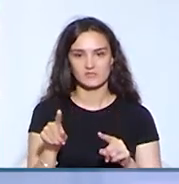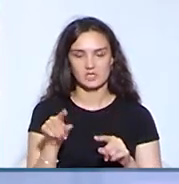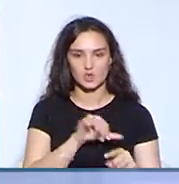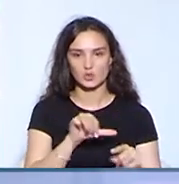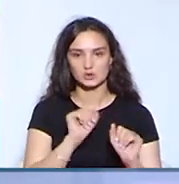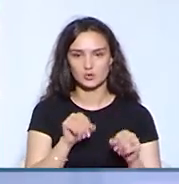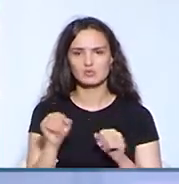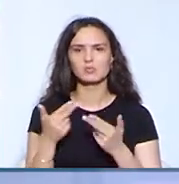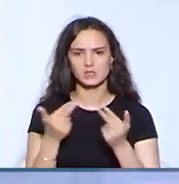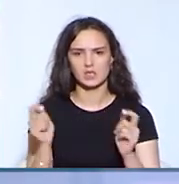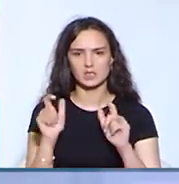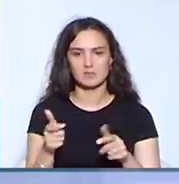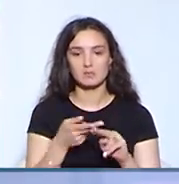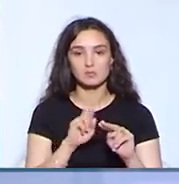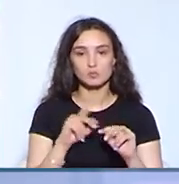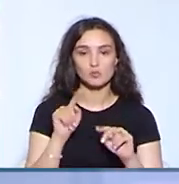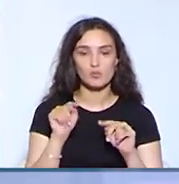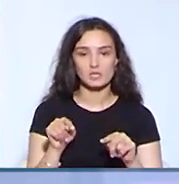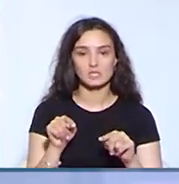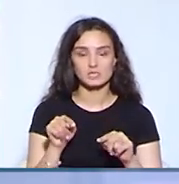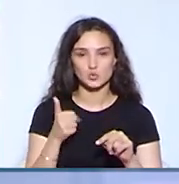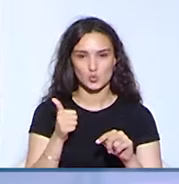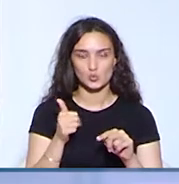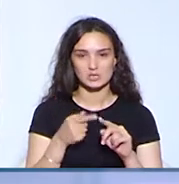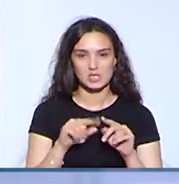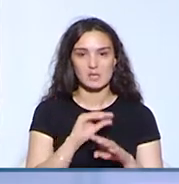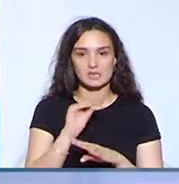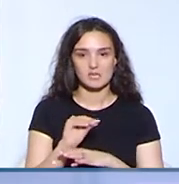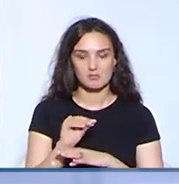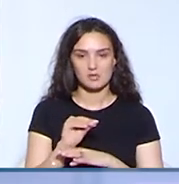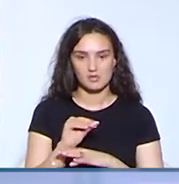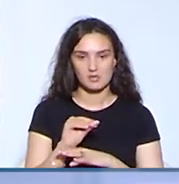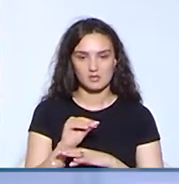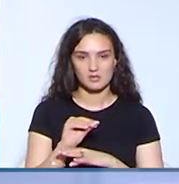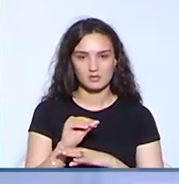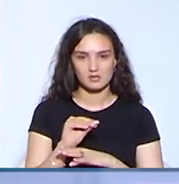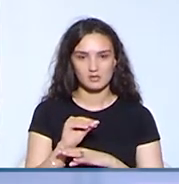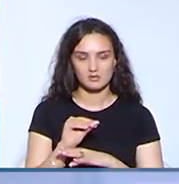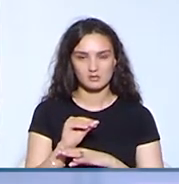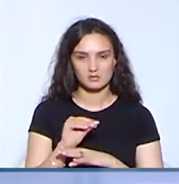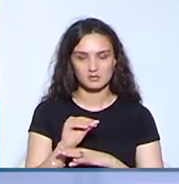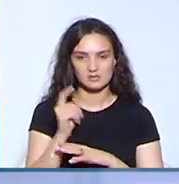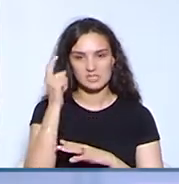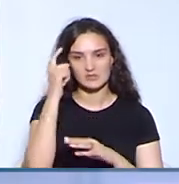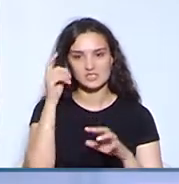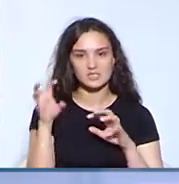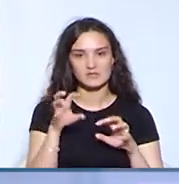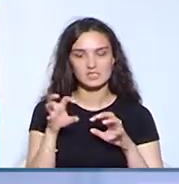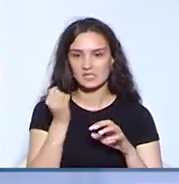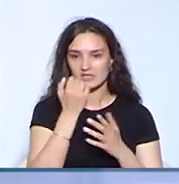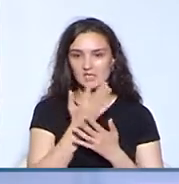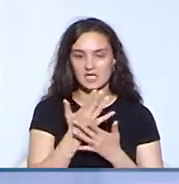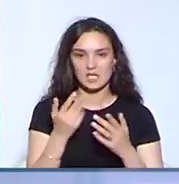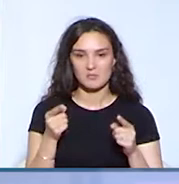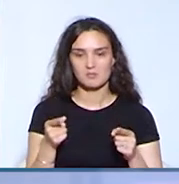საშუალებით. გეთანხმებით ასეა, იმიტომ რომ როგორც მატება ეგ დავის ტვინის ნივთიერები